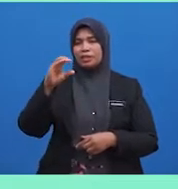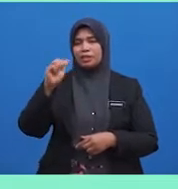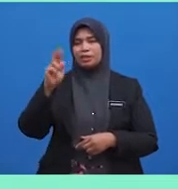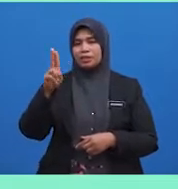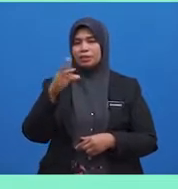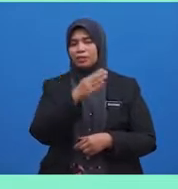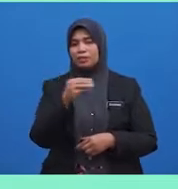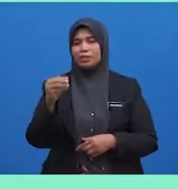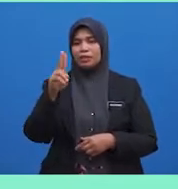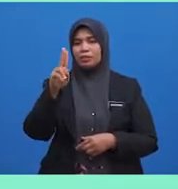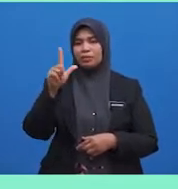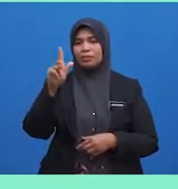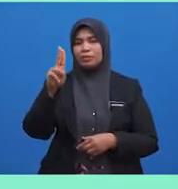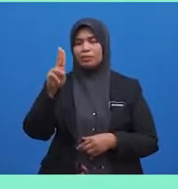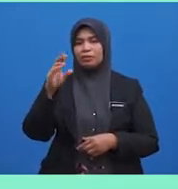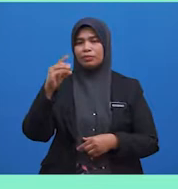dan Hulu Dong.